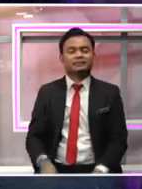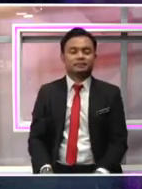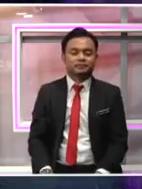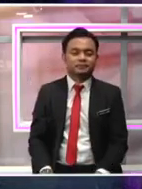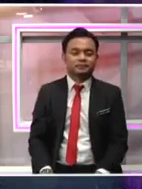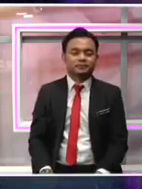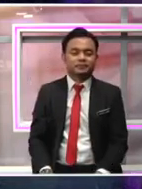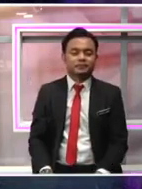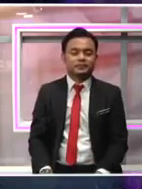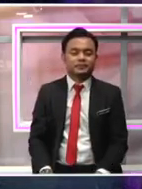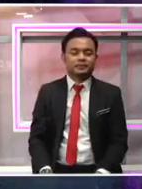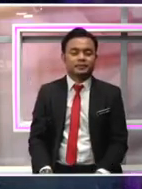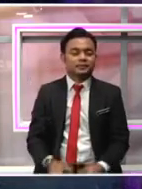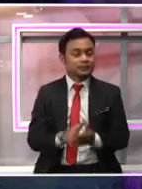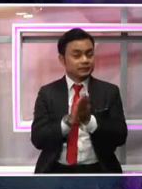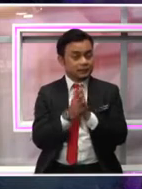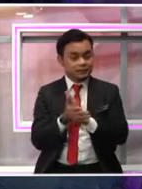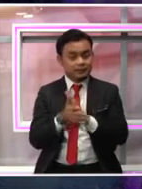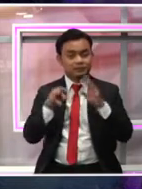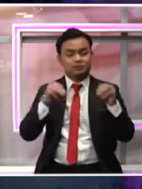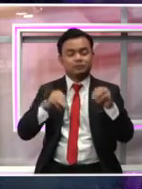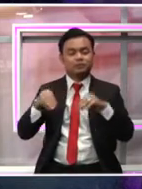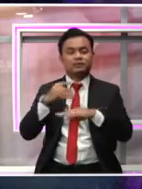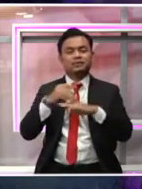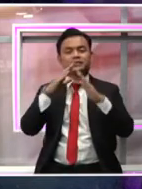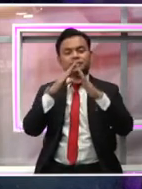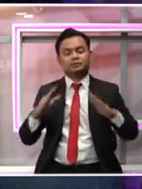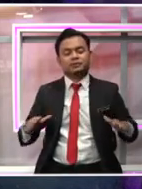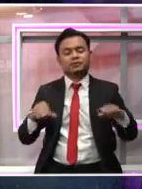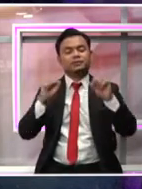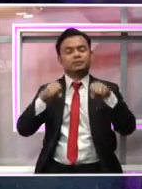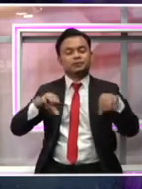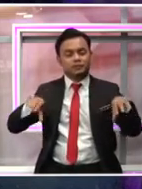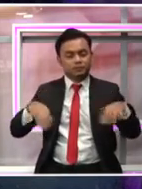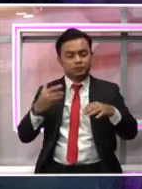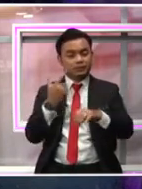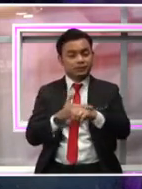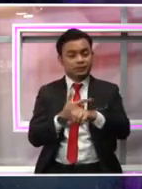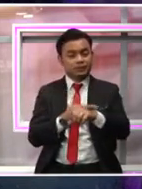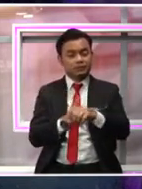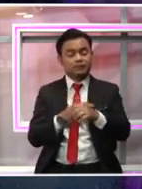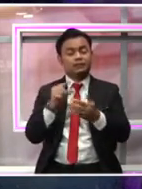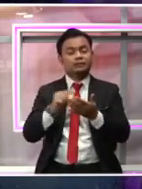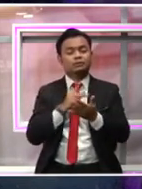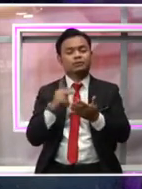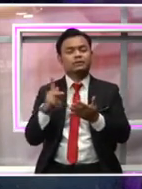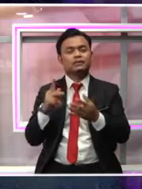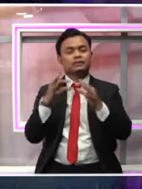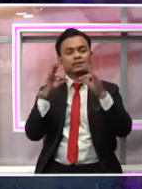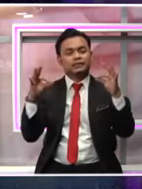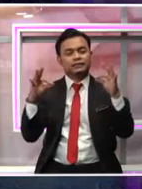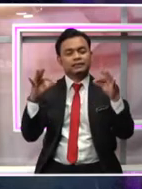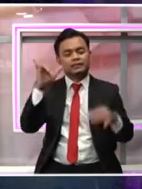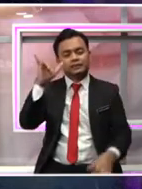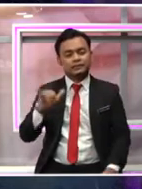cego jadi murid-murid di rumah juga boleh lakukan latihan pengukuhan Agun akan aya-aya murid-murid mungkin jumpa